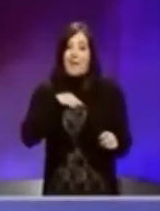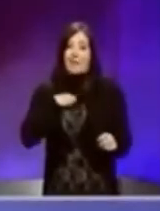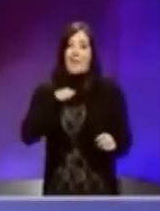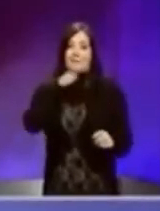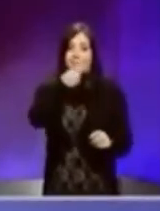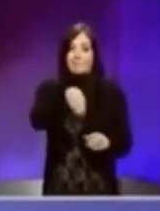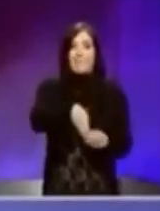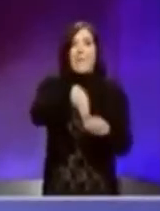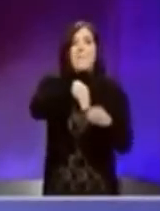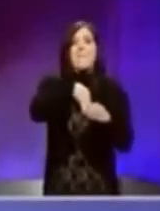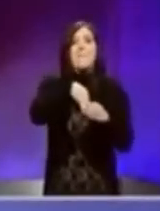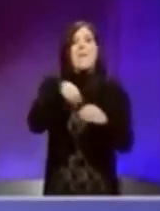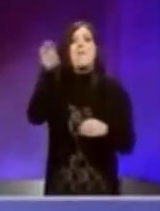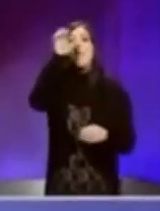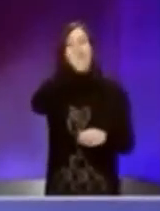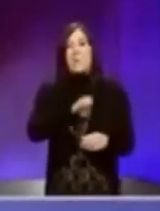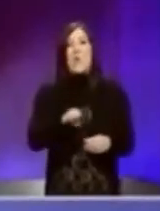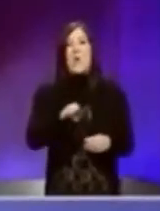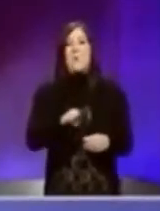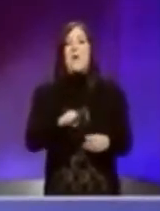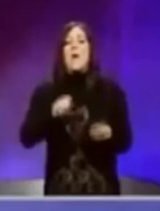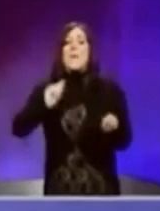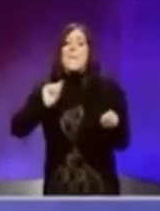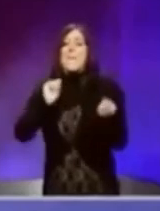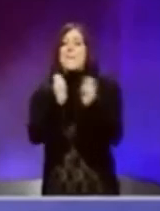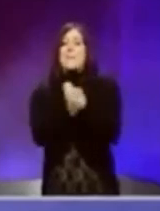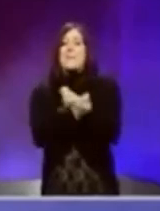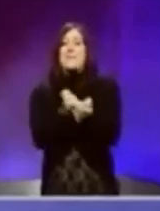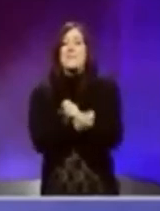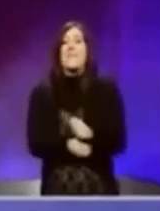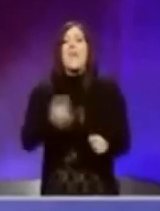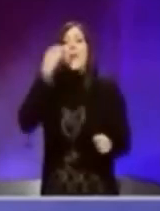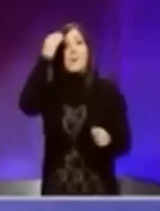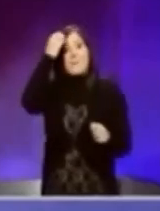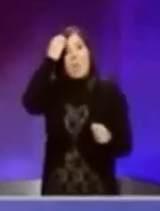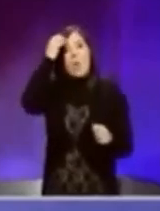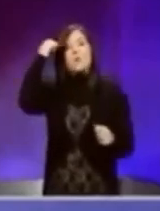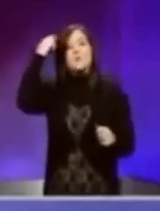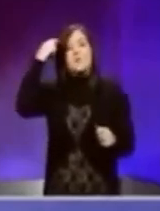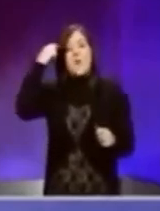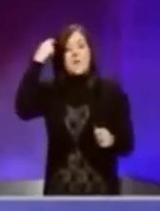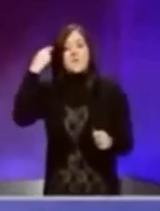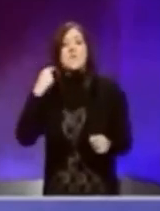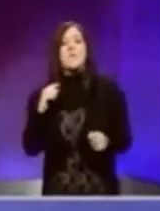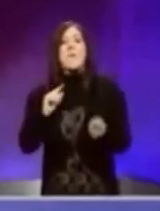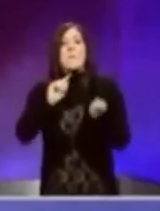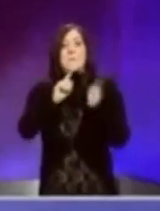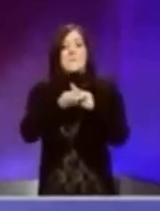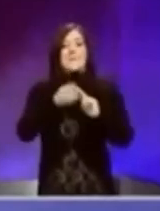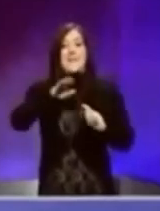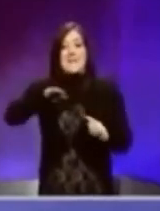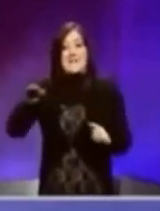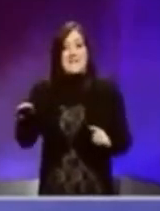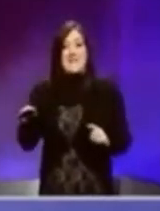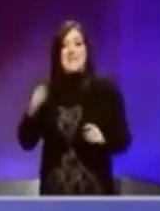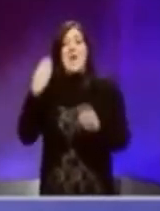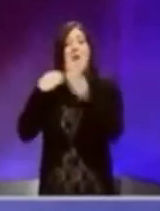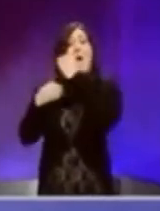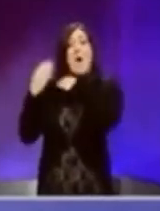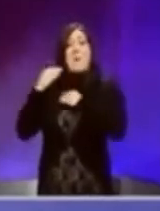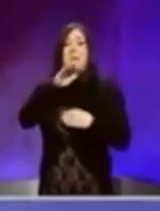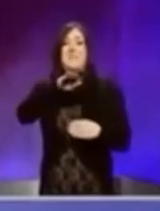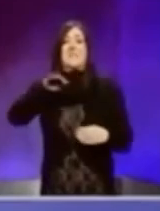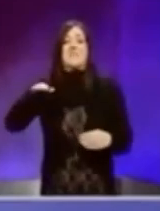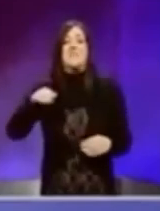li bidlet ukoll l-attitudnijiet politiċi ta' min kien negattiv fil-konfront tal-Unjoni Ewropea u